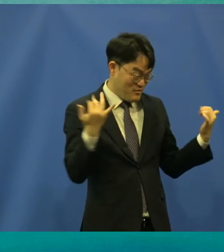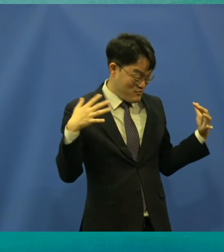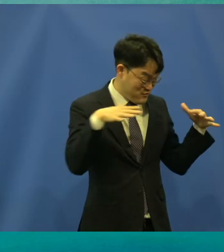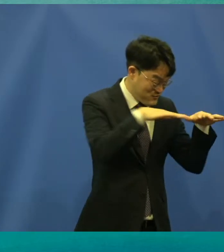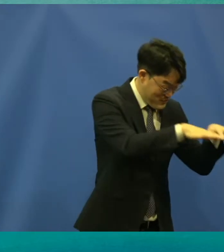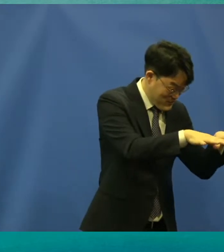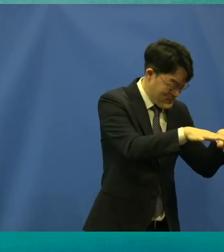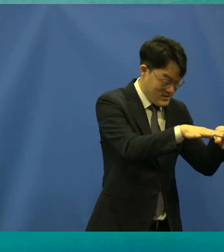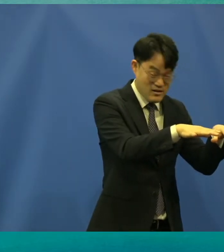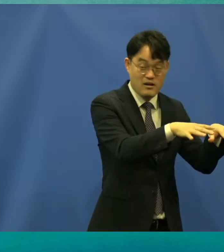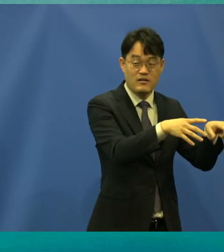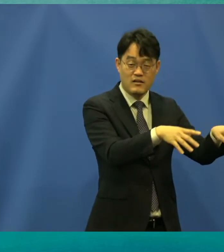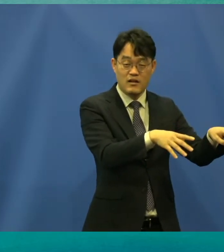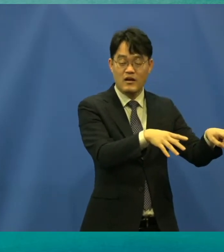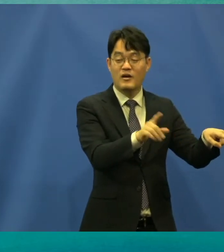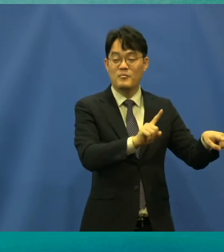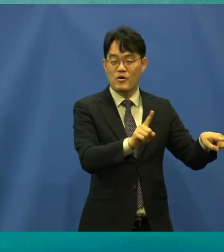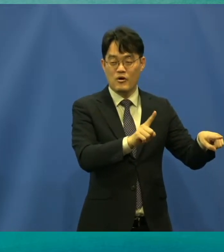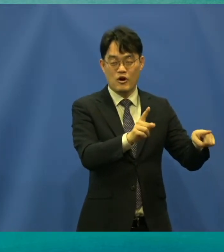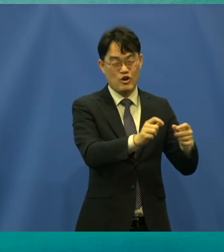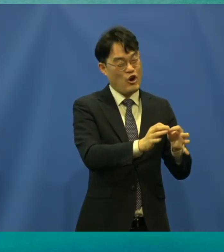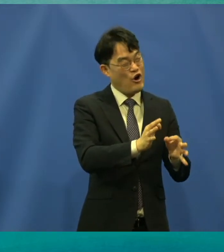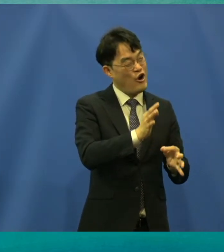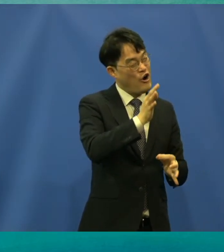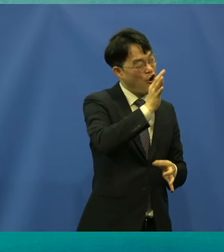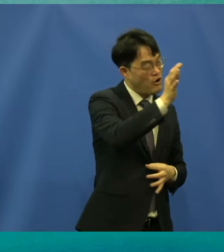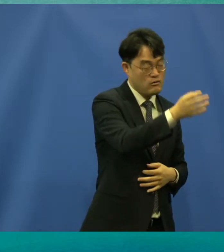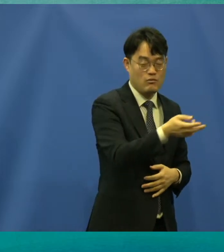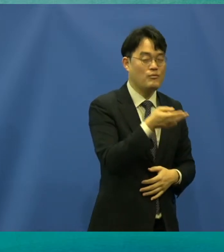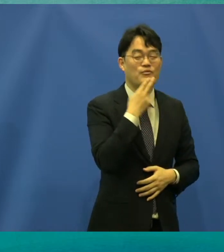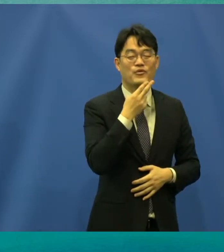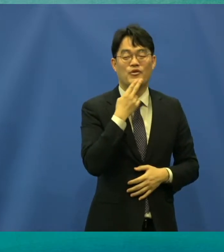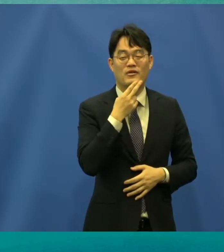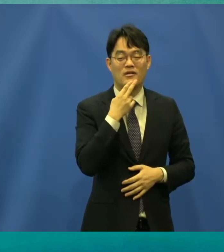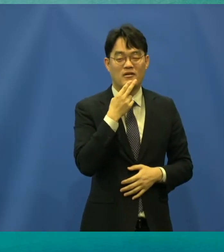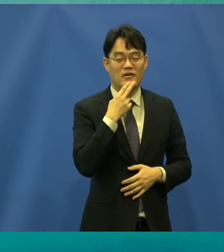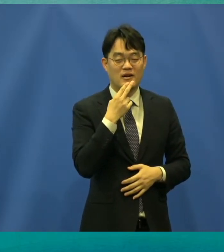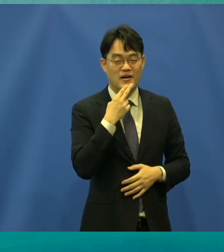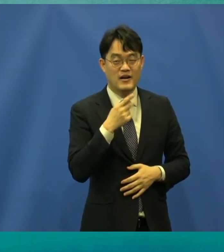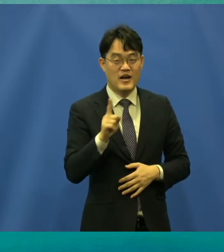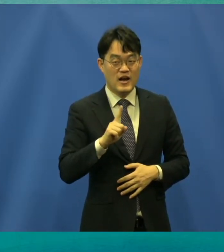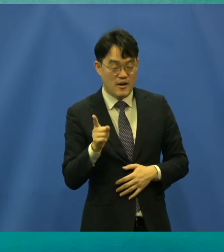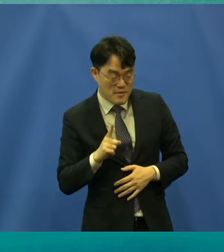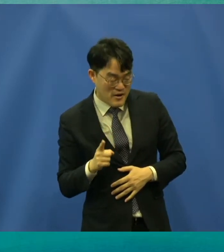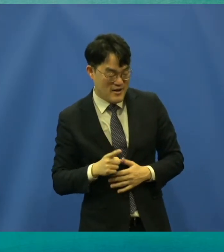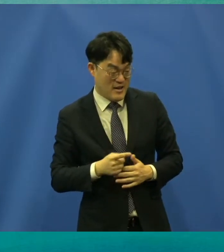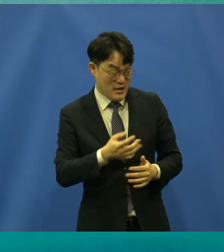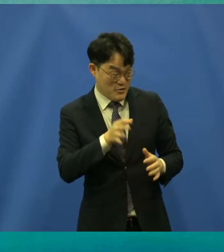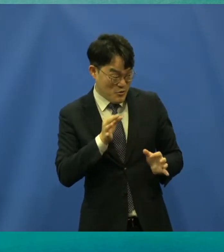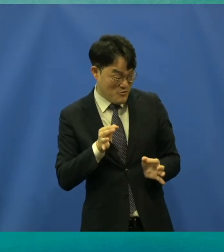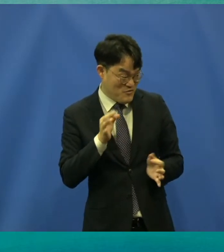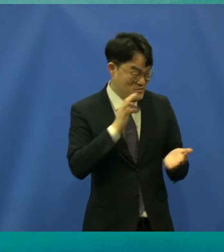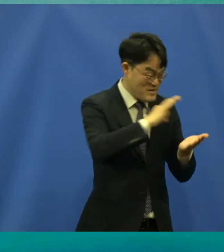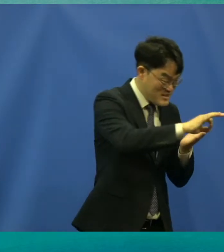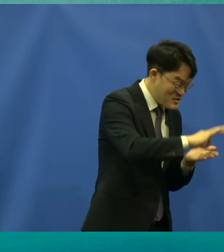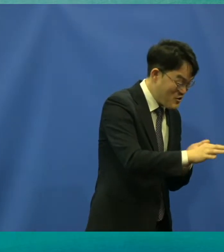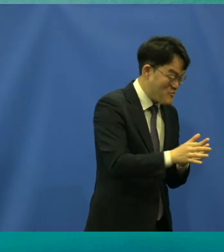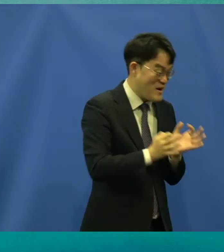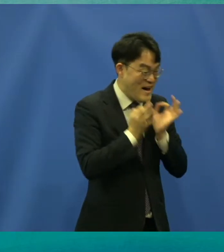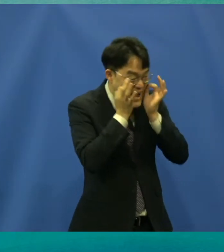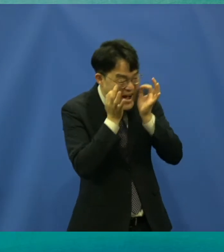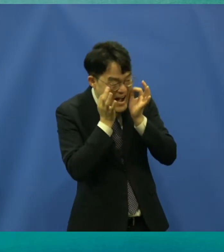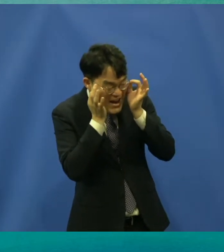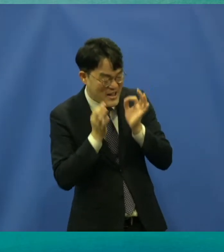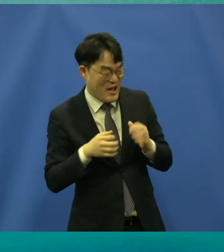거기에 시간을 바치고 돈을 바치고 정력을 바치고 그냥 생명을 걸고 막 핏대를 세우고 했는데